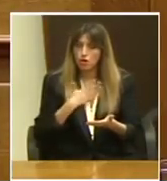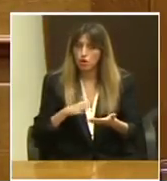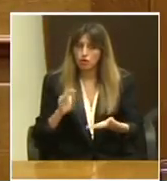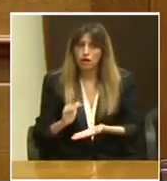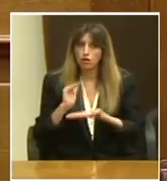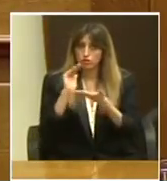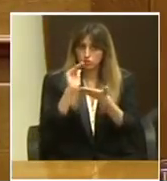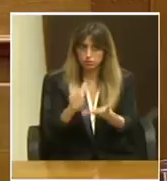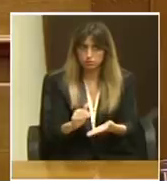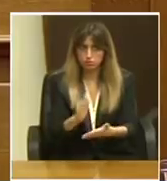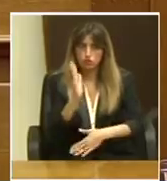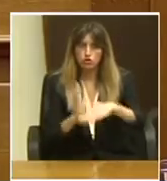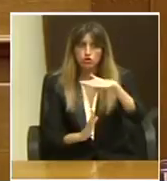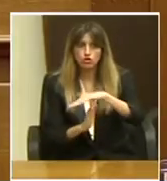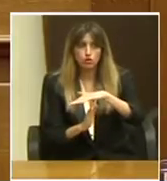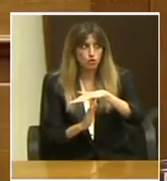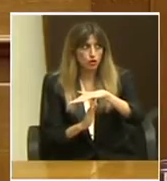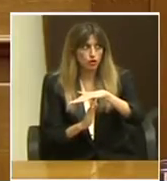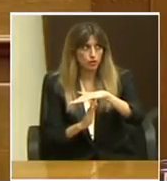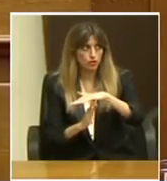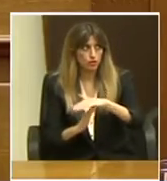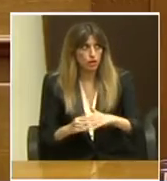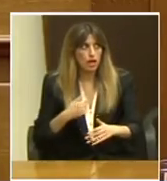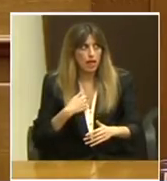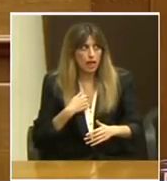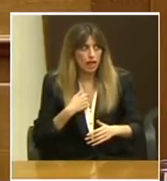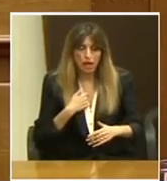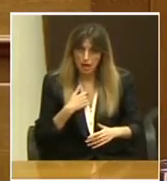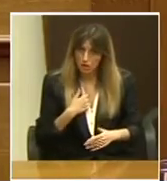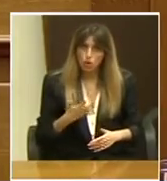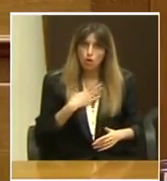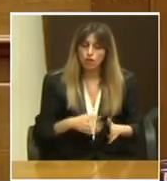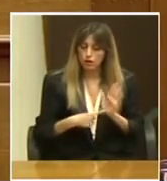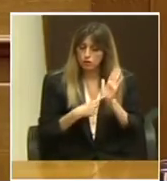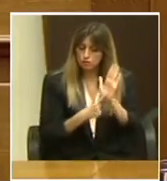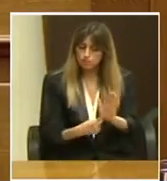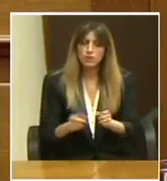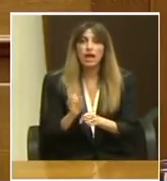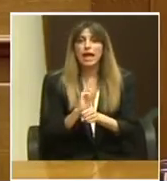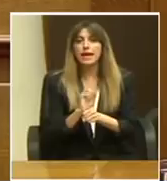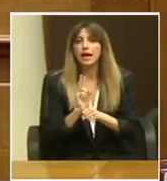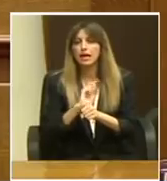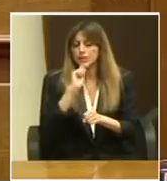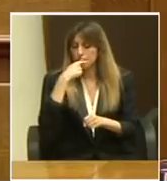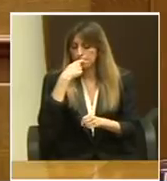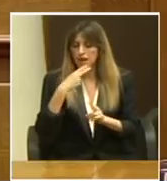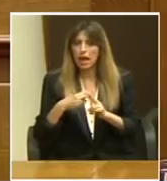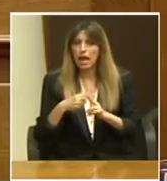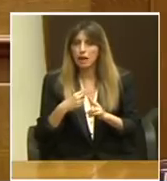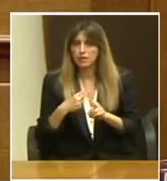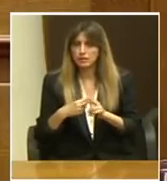Συμβούλιο να κάνω χρήση εγγράφων που αποχαρακτηρίστηκαν. Είναι η νόμιμη οδός. Ας